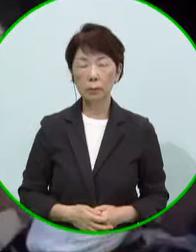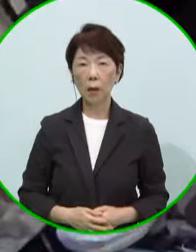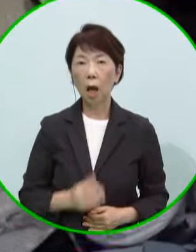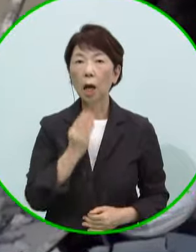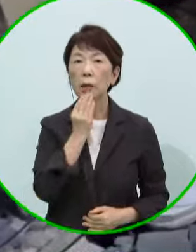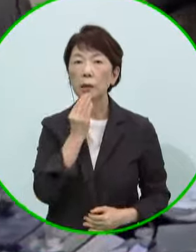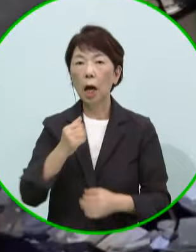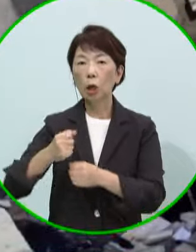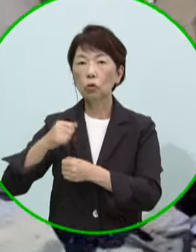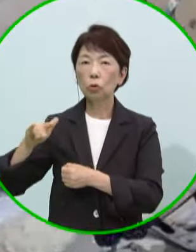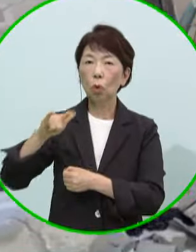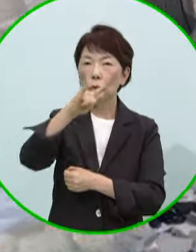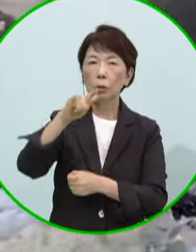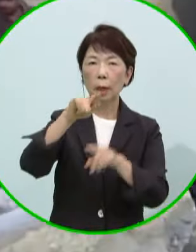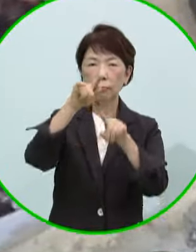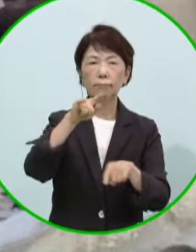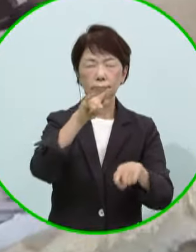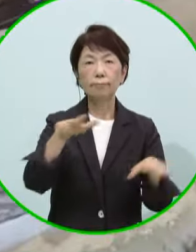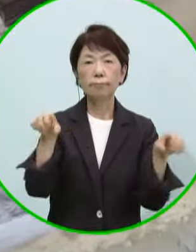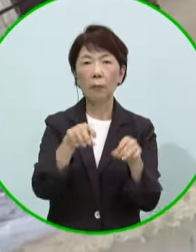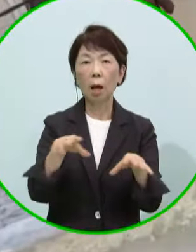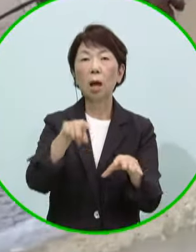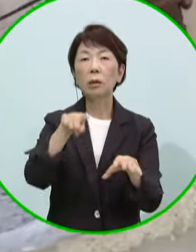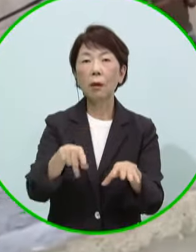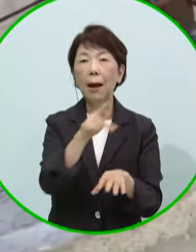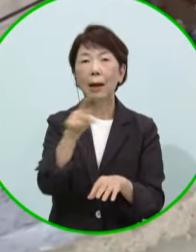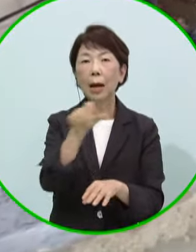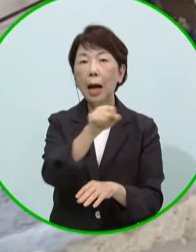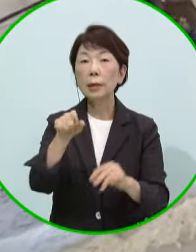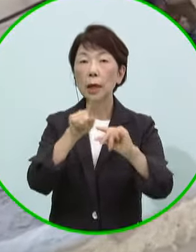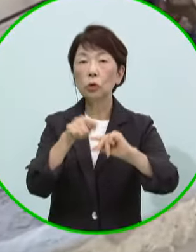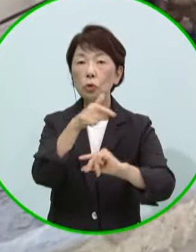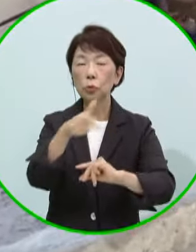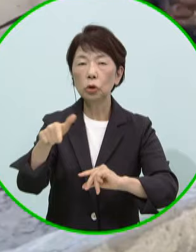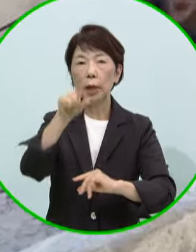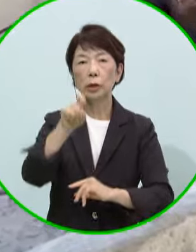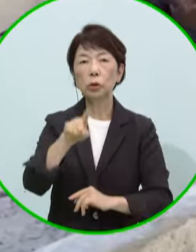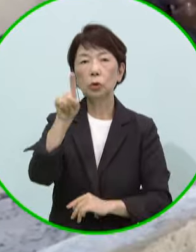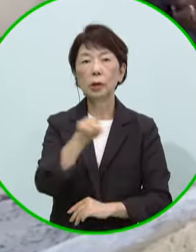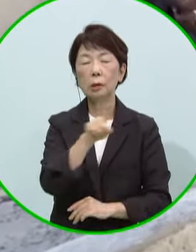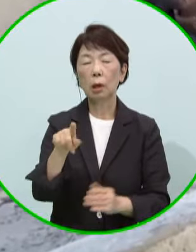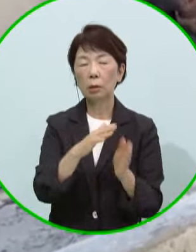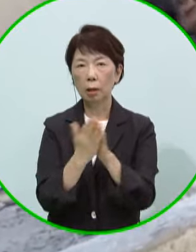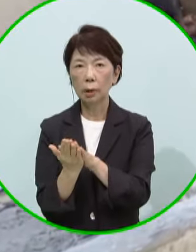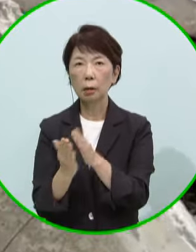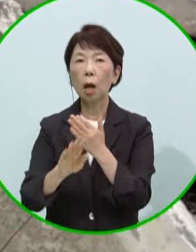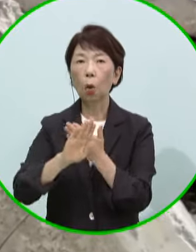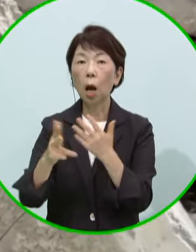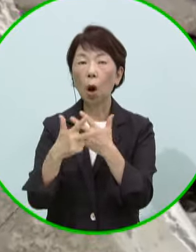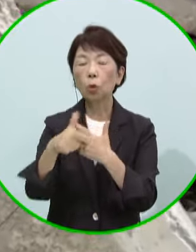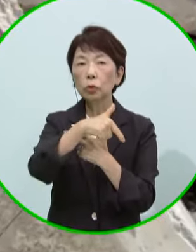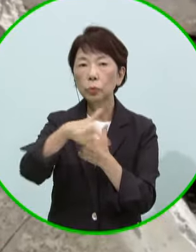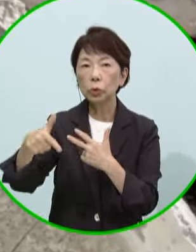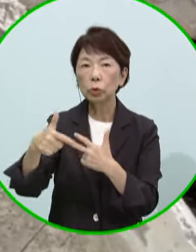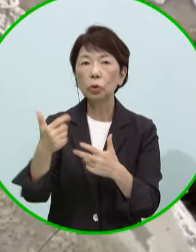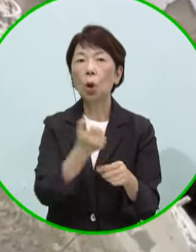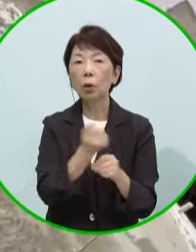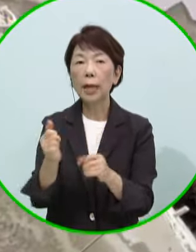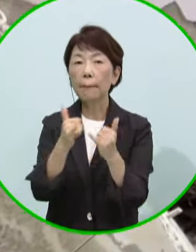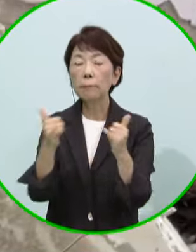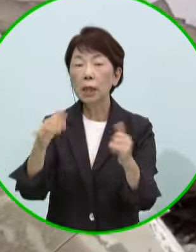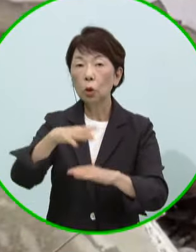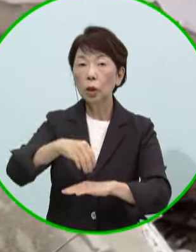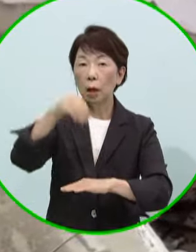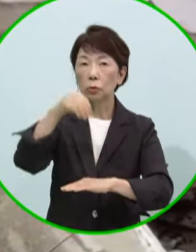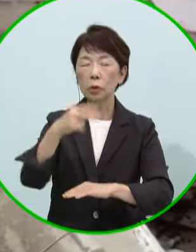イスラエル軍による空爆でガザ中部マガジでは11人が犠牲となったほか、北部のシャティ難民キャンプでは